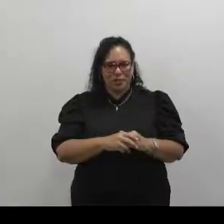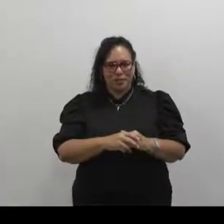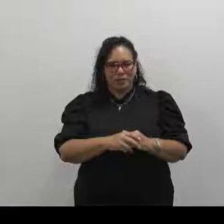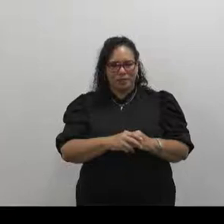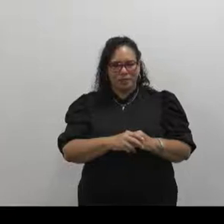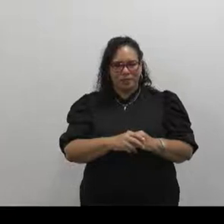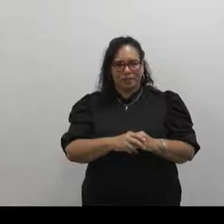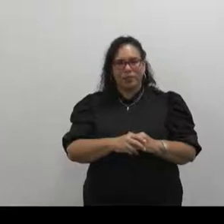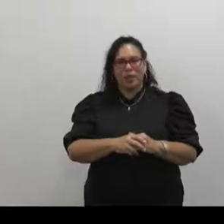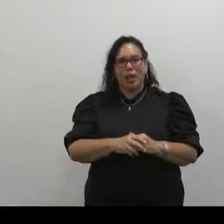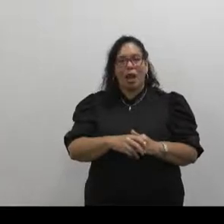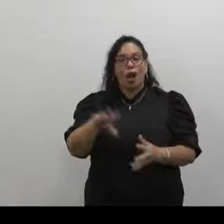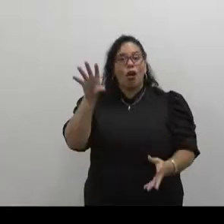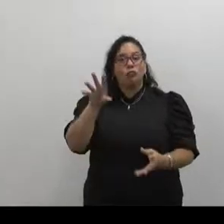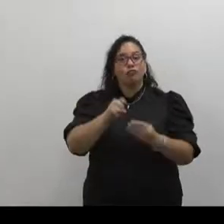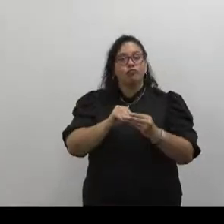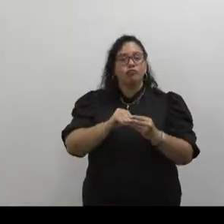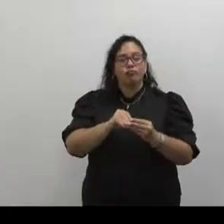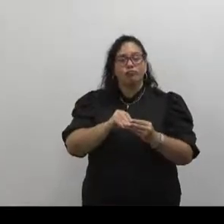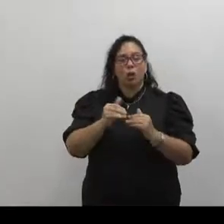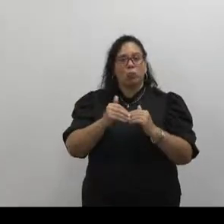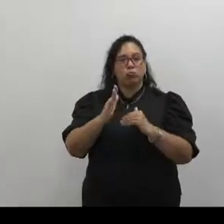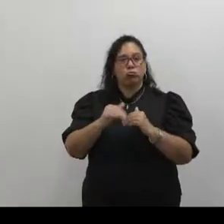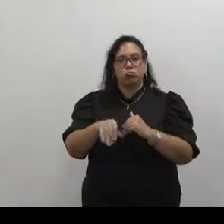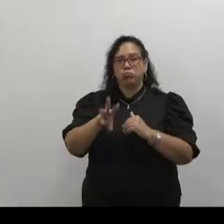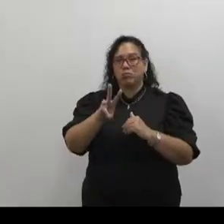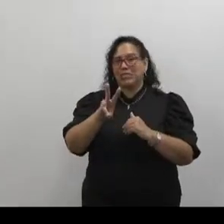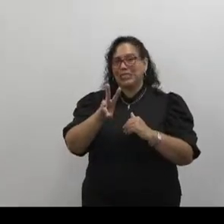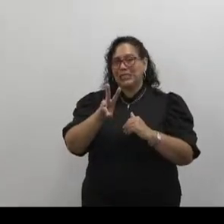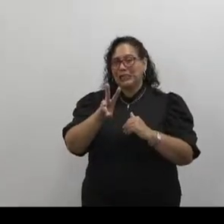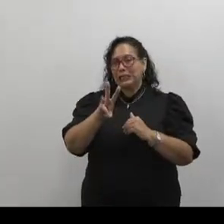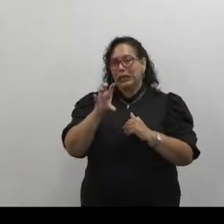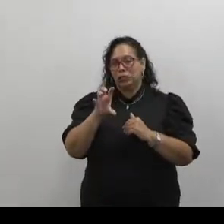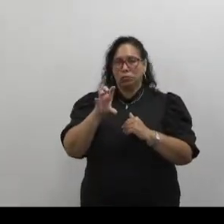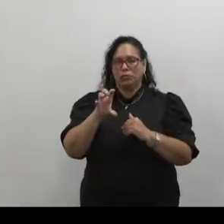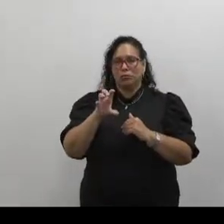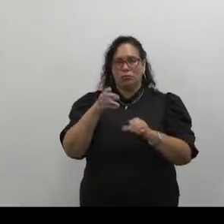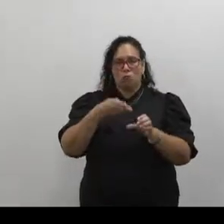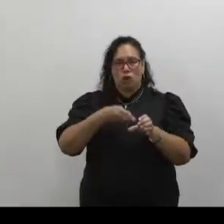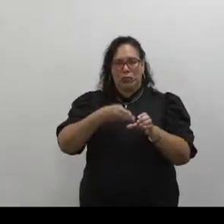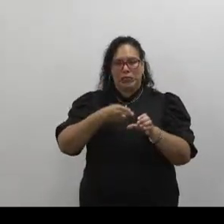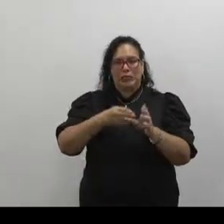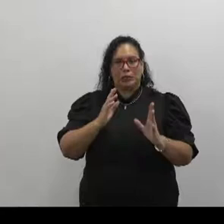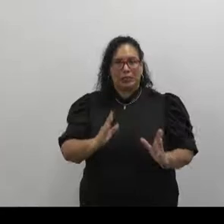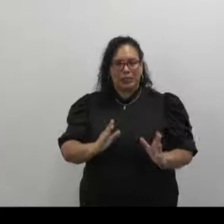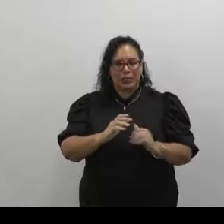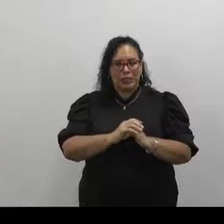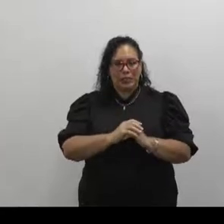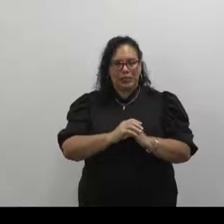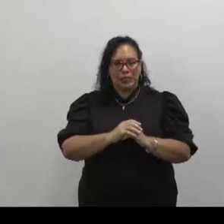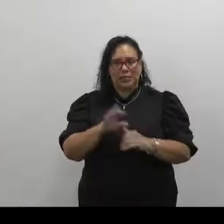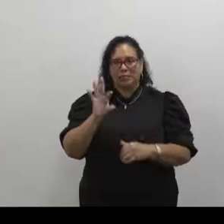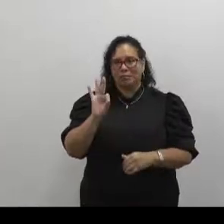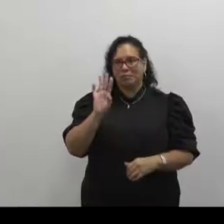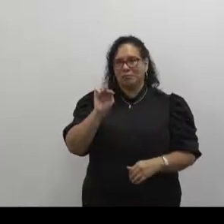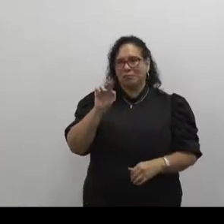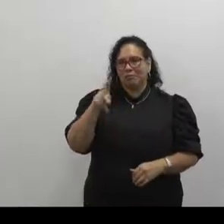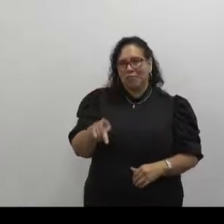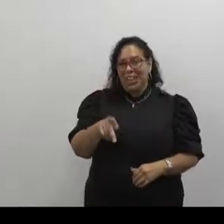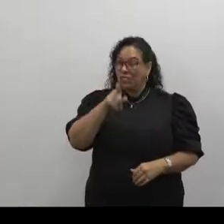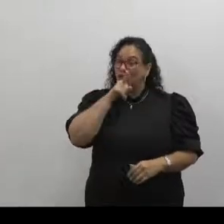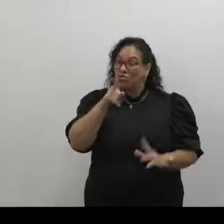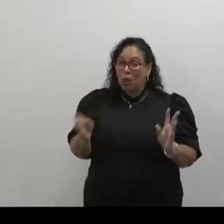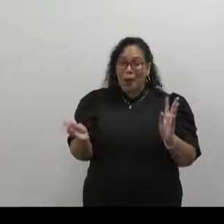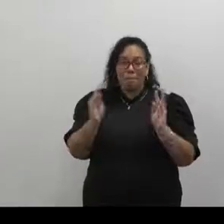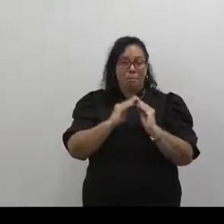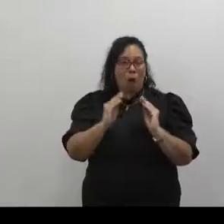đối chân này dương thì dây sọc tới cứ than nè châu ruộng nó cứ than miền bờ muối rồi bờ pi nè tam là dạ